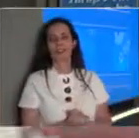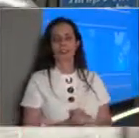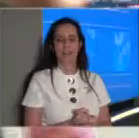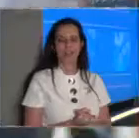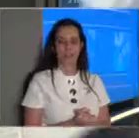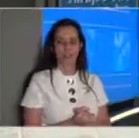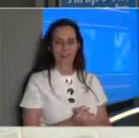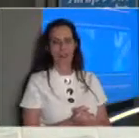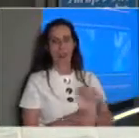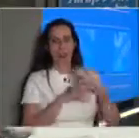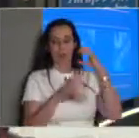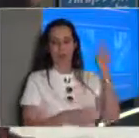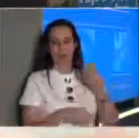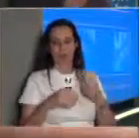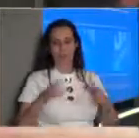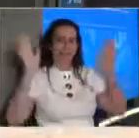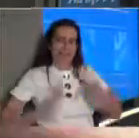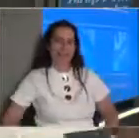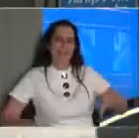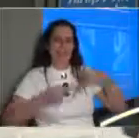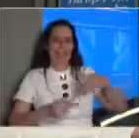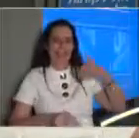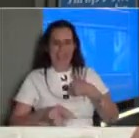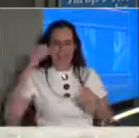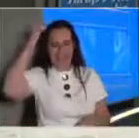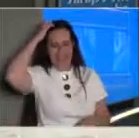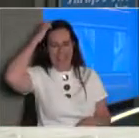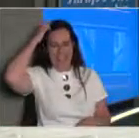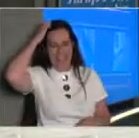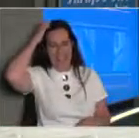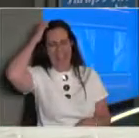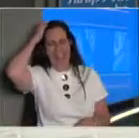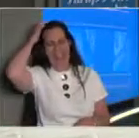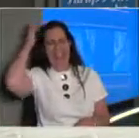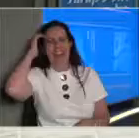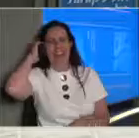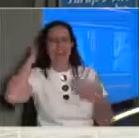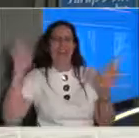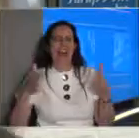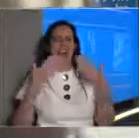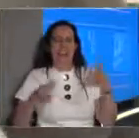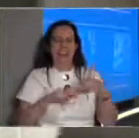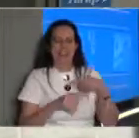שמאל אשם באלף, תחבורה ציבורית בשבת, אתה בעד או נגד? אני לא גברת, קוראים לי ציפי.